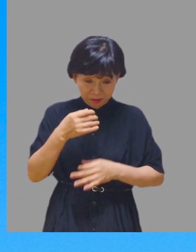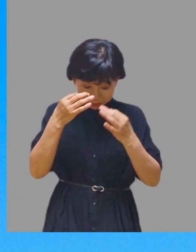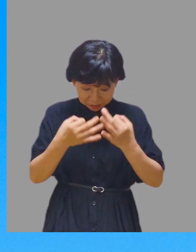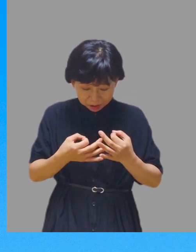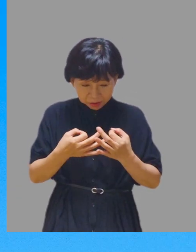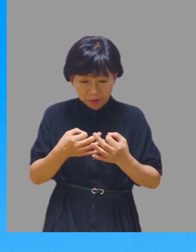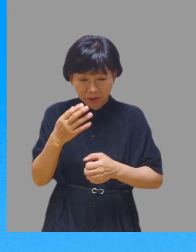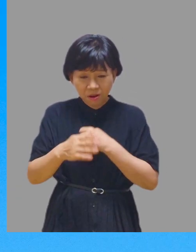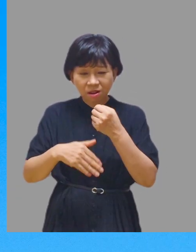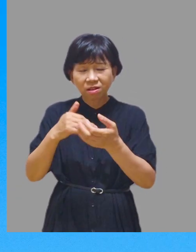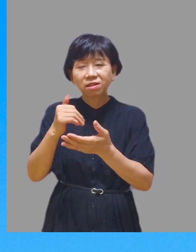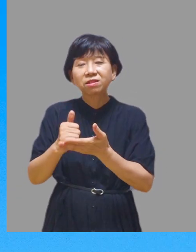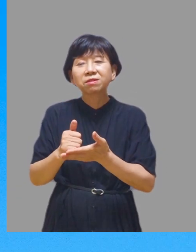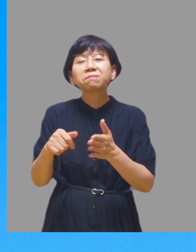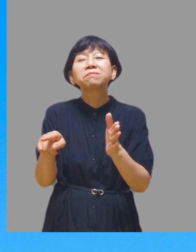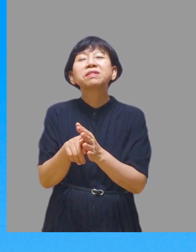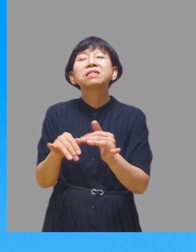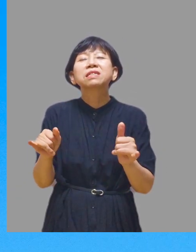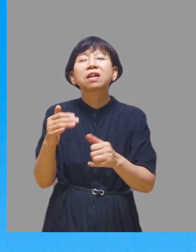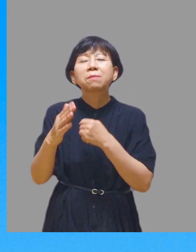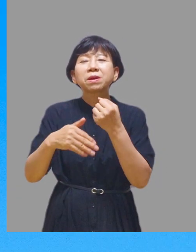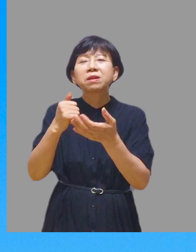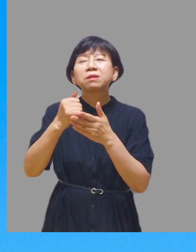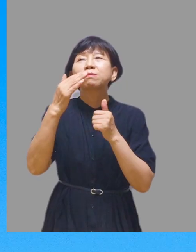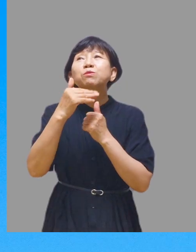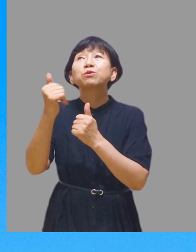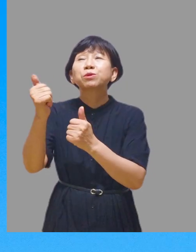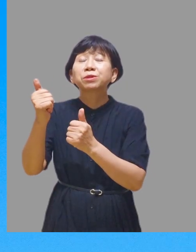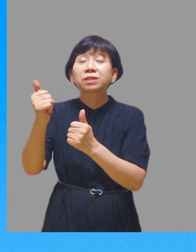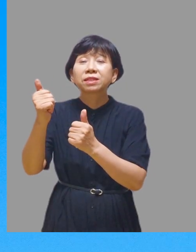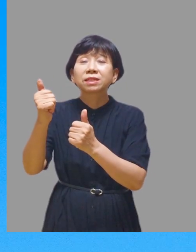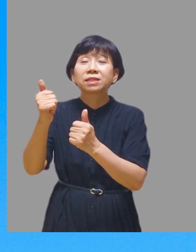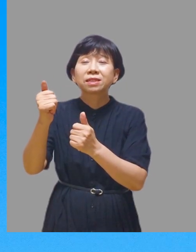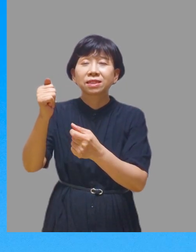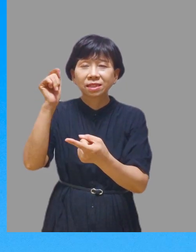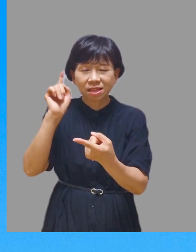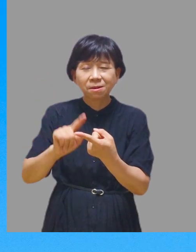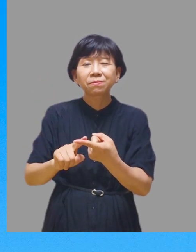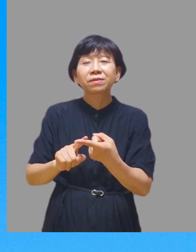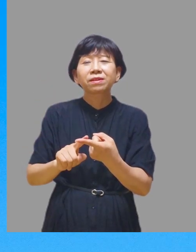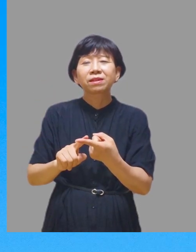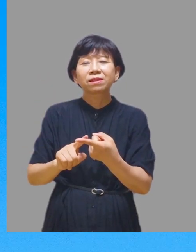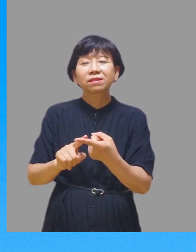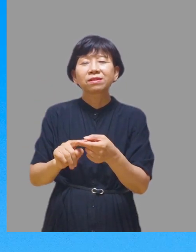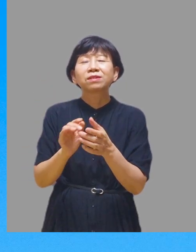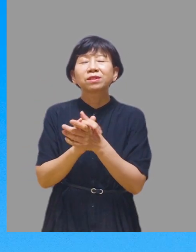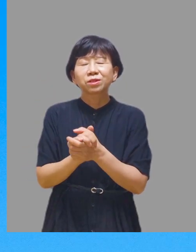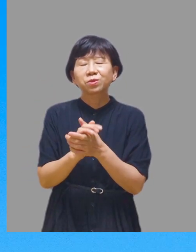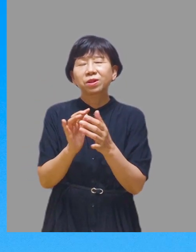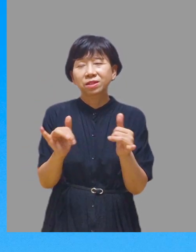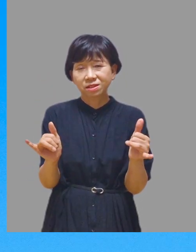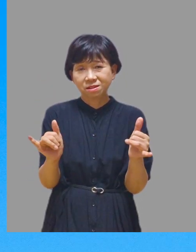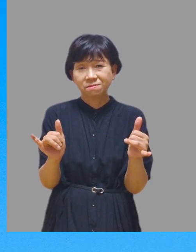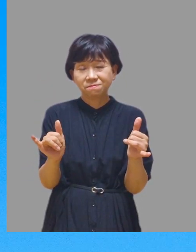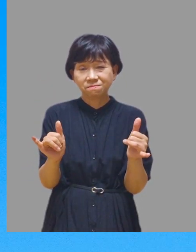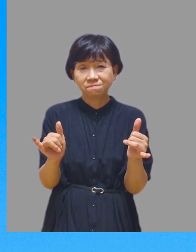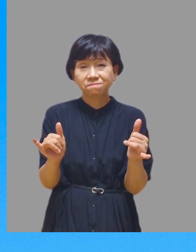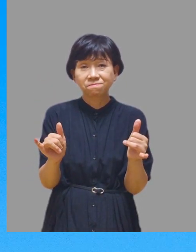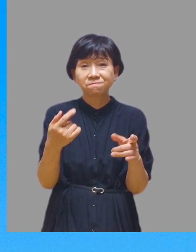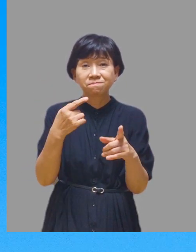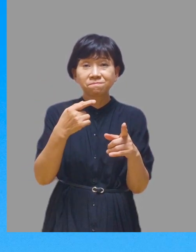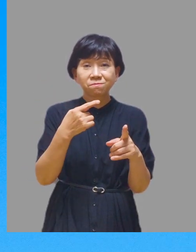봐도 하나님의 부르심을 받은 사람으로 그 자리를 지키라는 거죠. 공동체